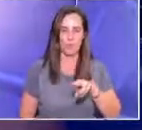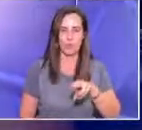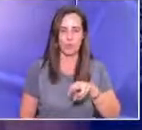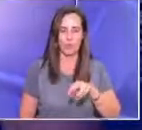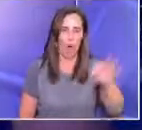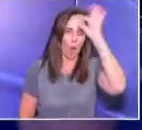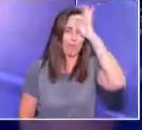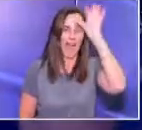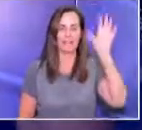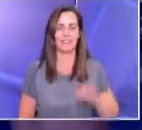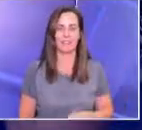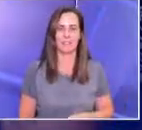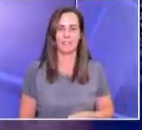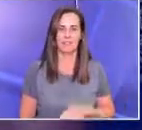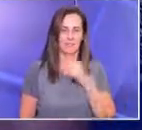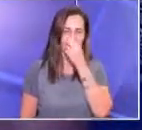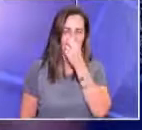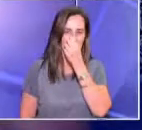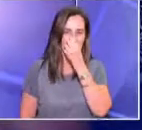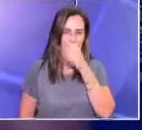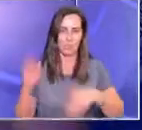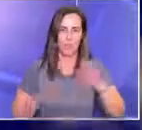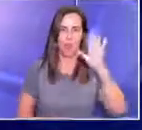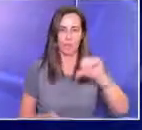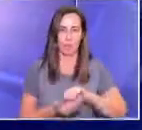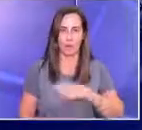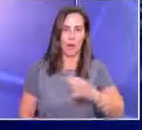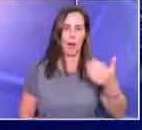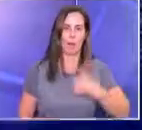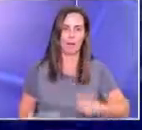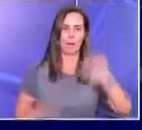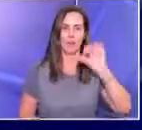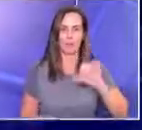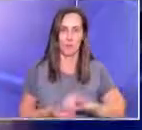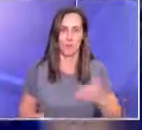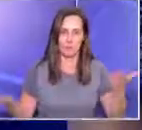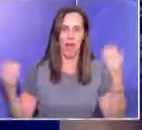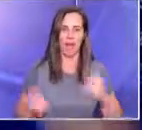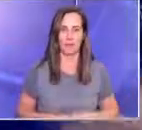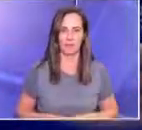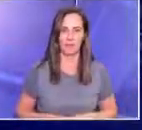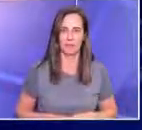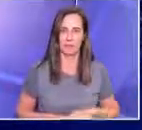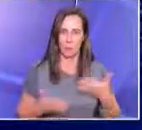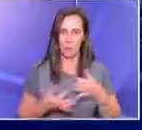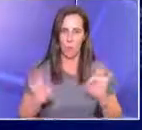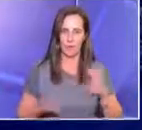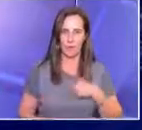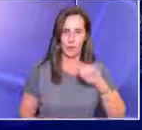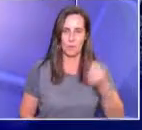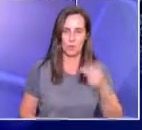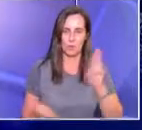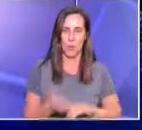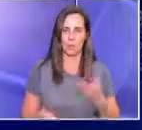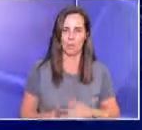קין. לבחירות הקרובות, או, זה רוב העיר. לא, לא, מה אכפת לי מרוב העיר, נו, אז מה? מה, לא מותר להיות מיעוט